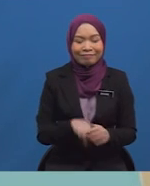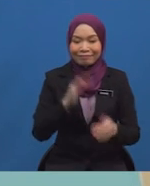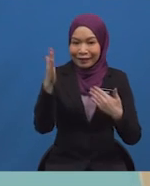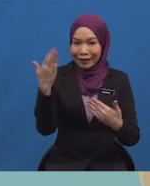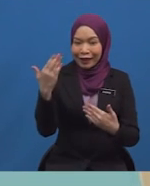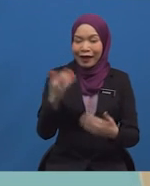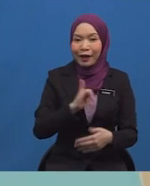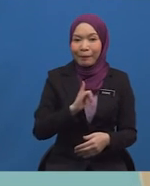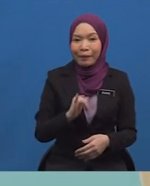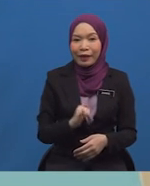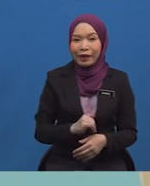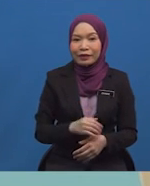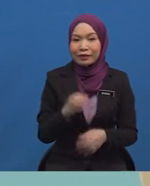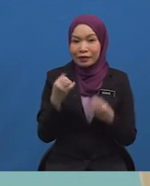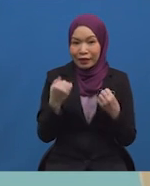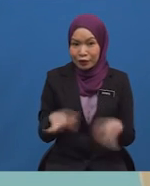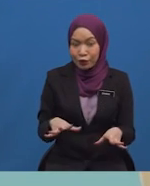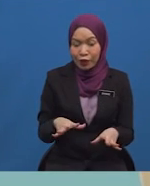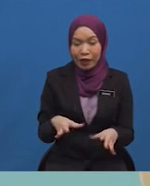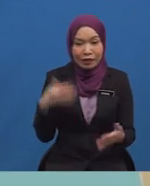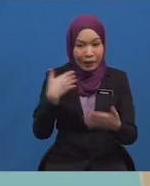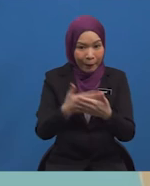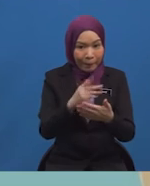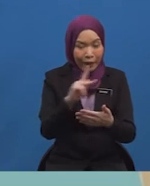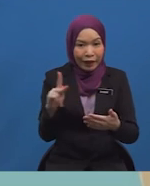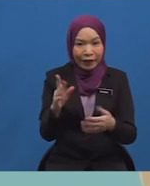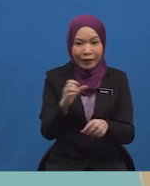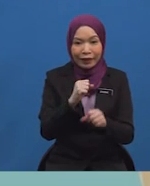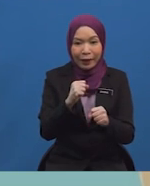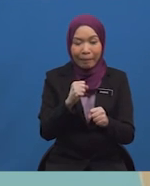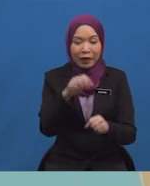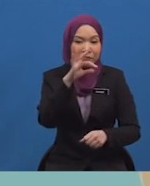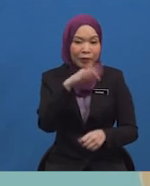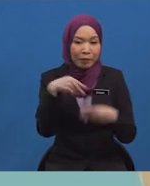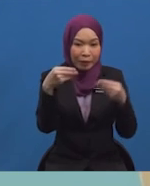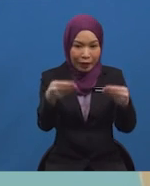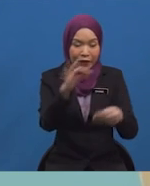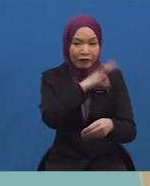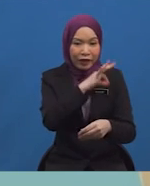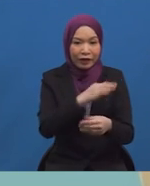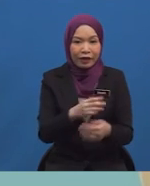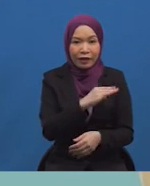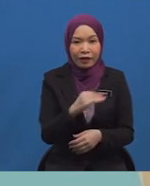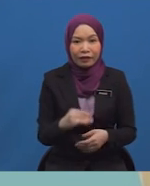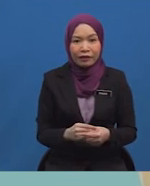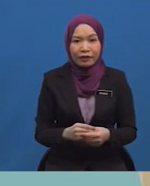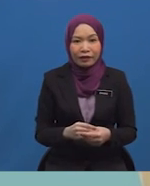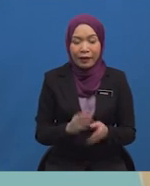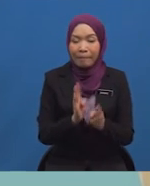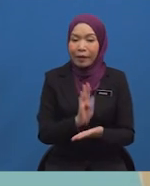Semoga apa yang cikgu sampaikan pada hari ini dapat memanfaatkan murid-murid dalam mata pelajaran